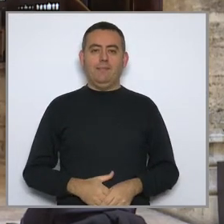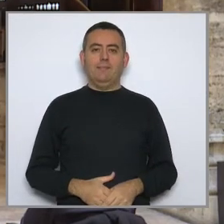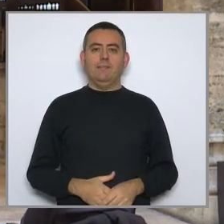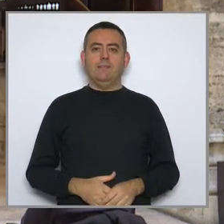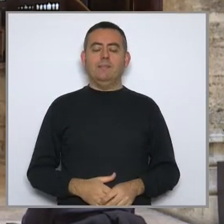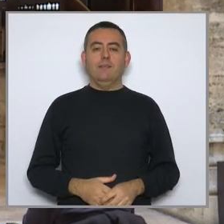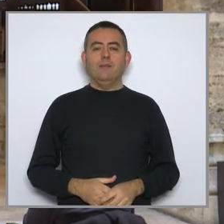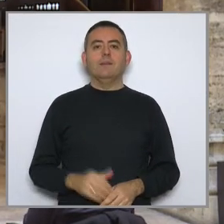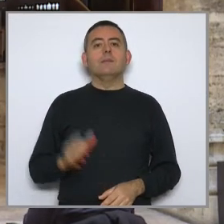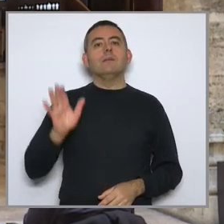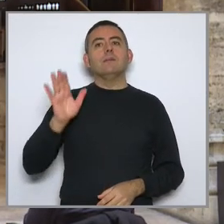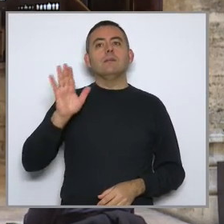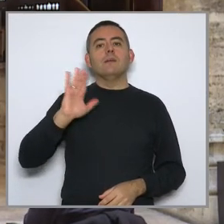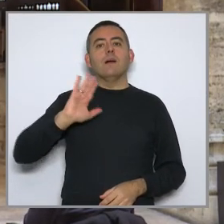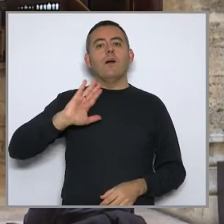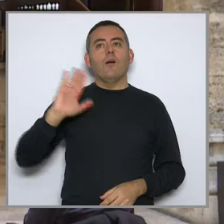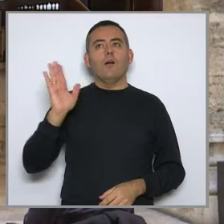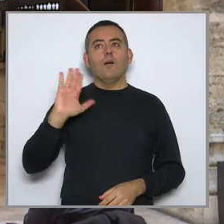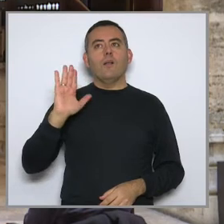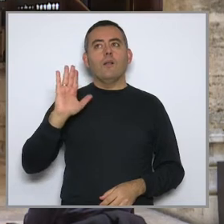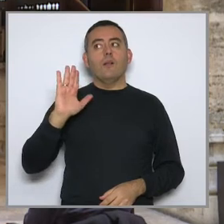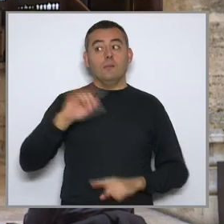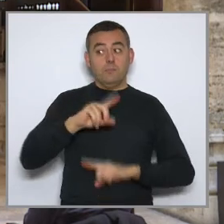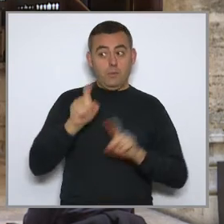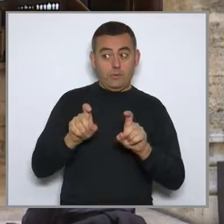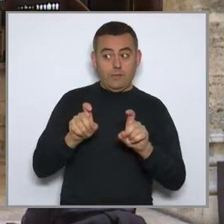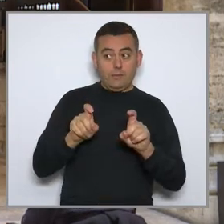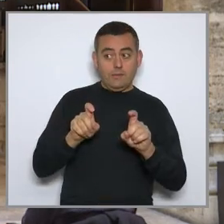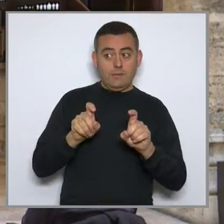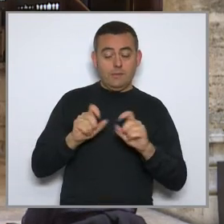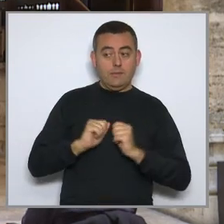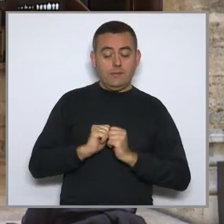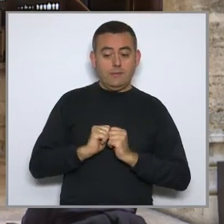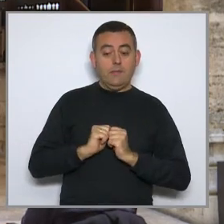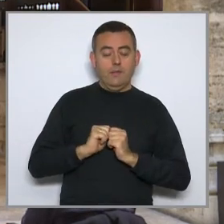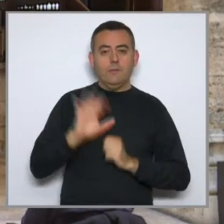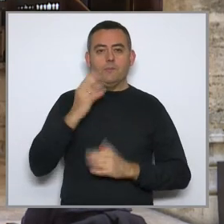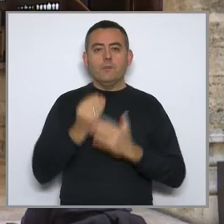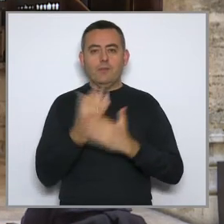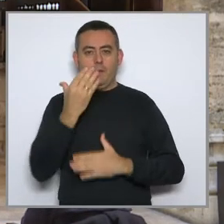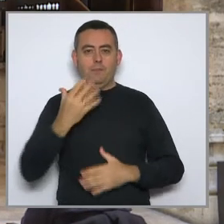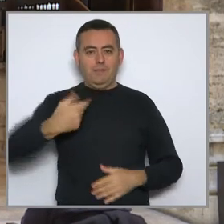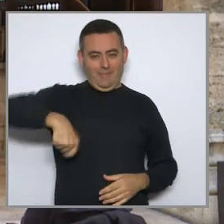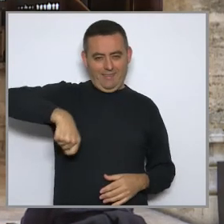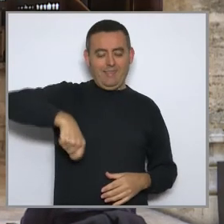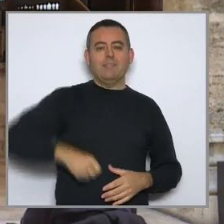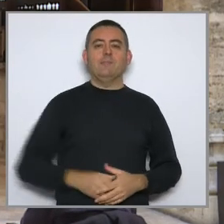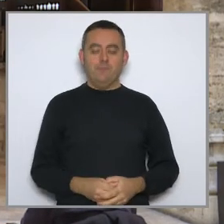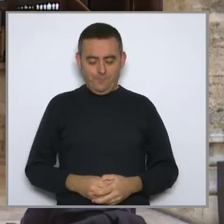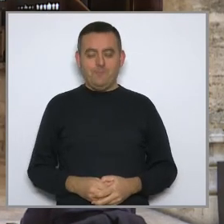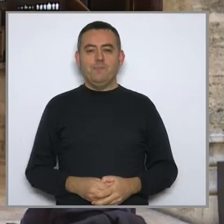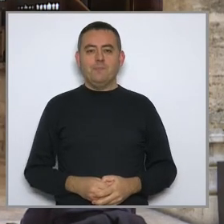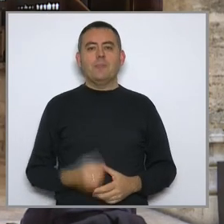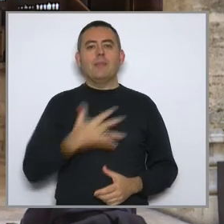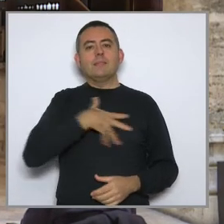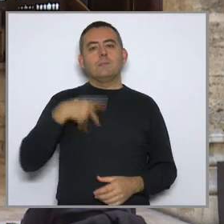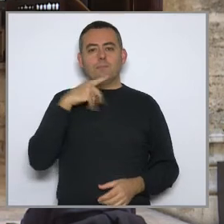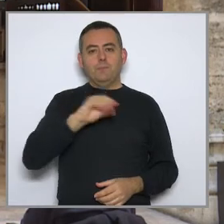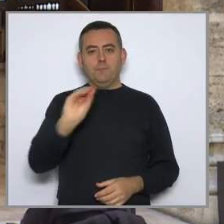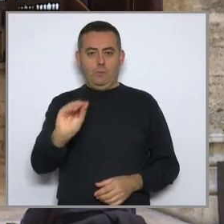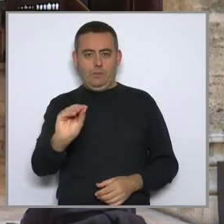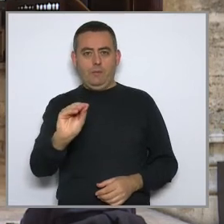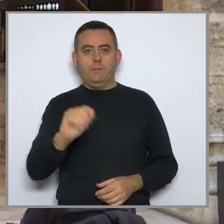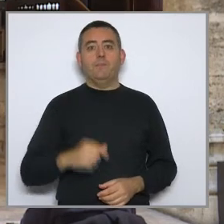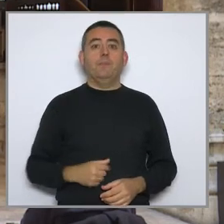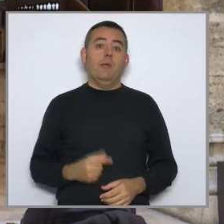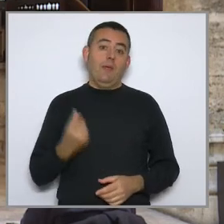Hola, bon... Preguntes. Bon dia, president. Bon dia. Volia preguntar des del punt de vista